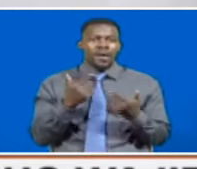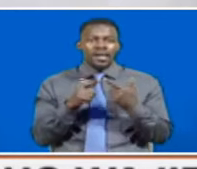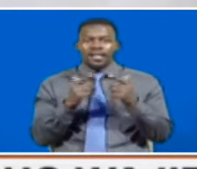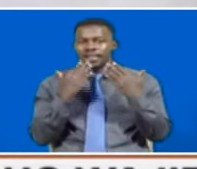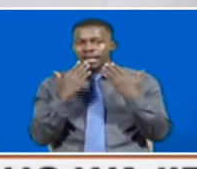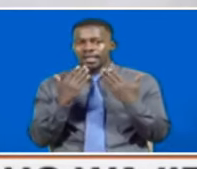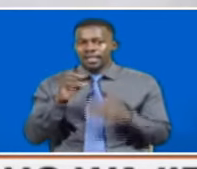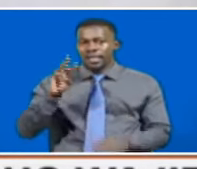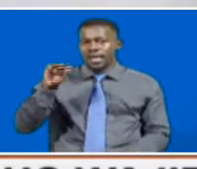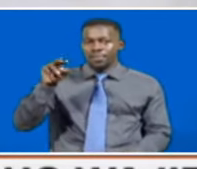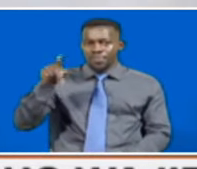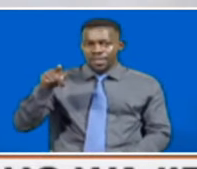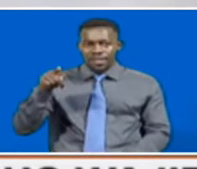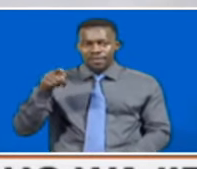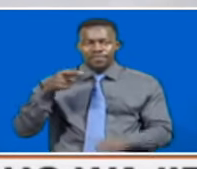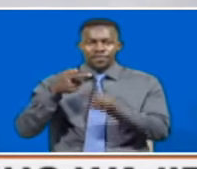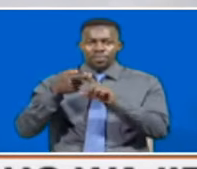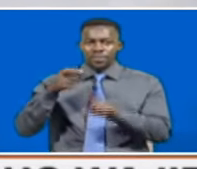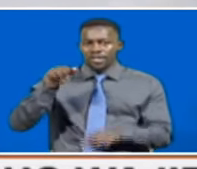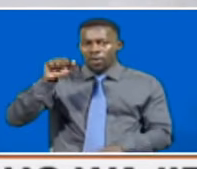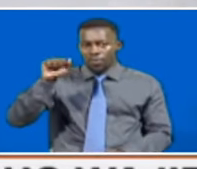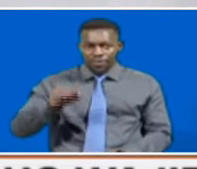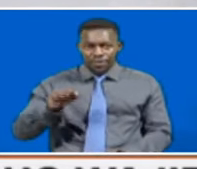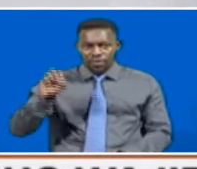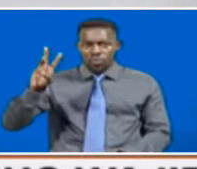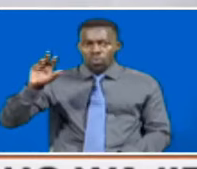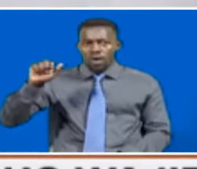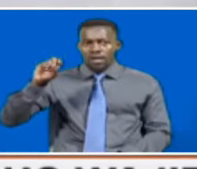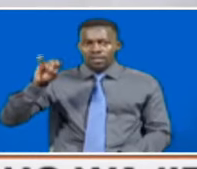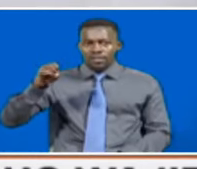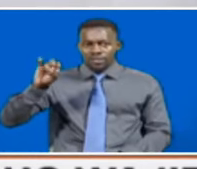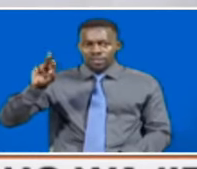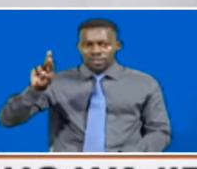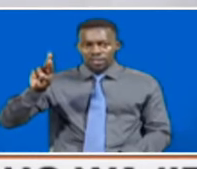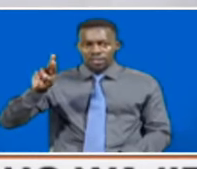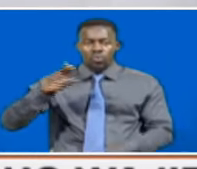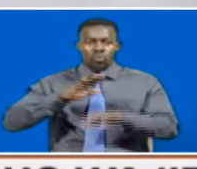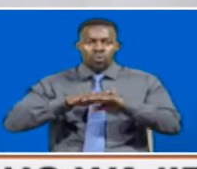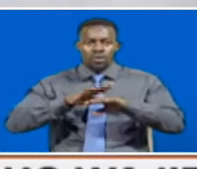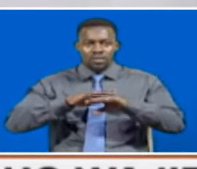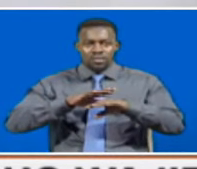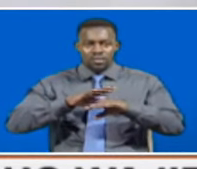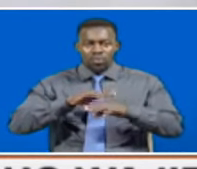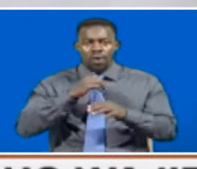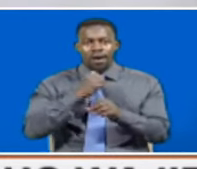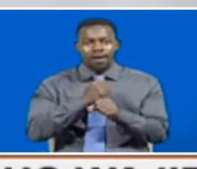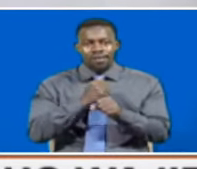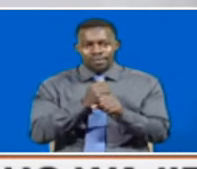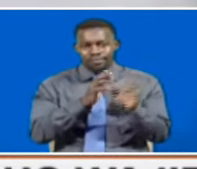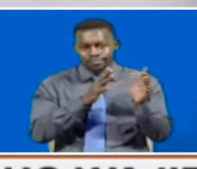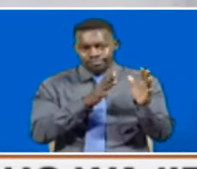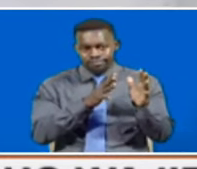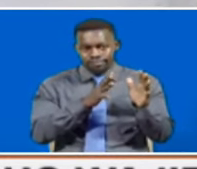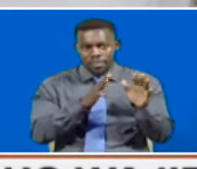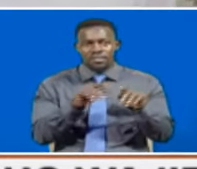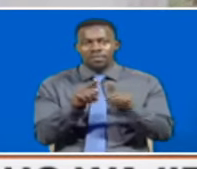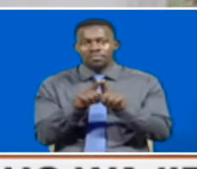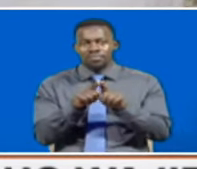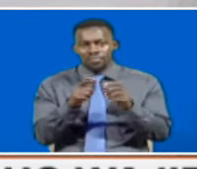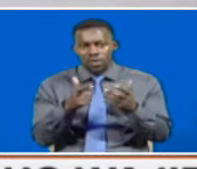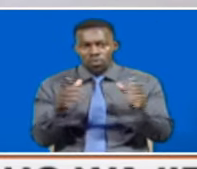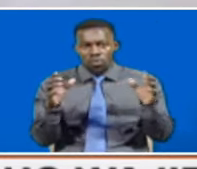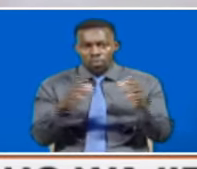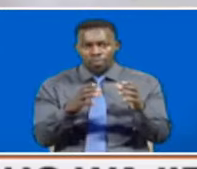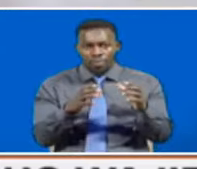mjumbe wa Wajir South Mohamed Adou Adan kwa ile juhudi ambaye alifanya na ile kamati ya